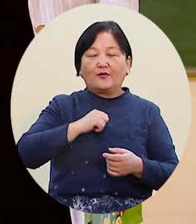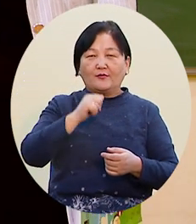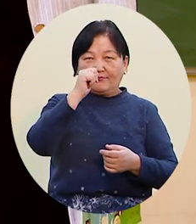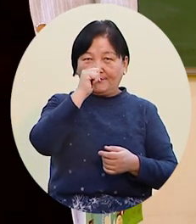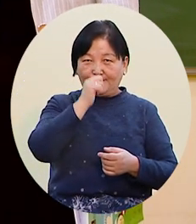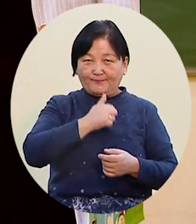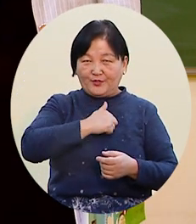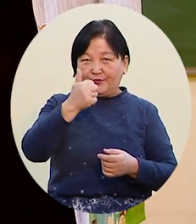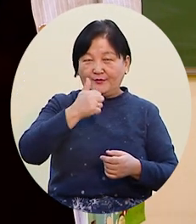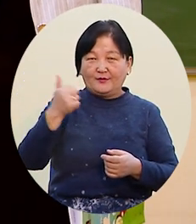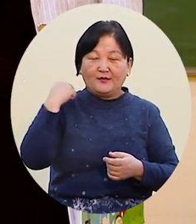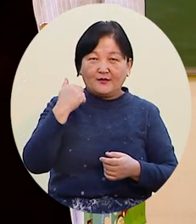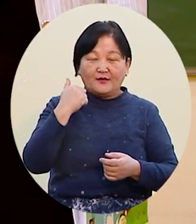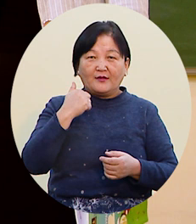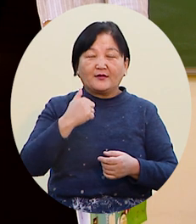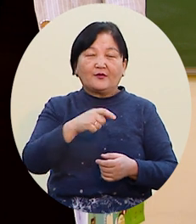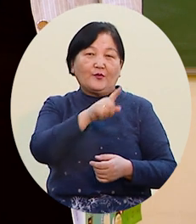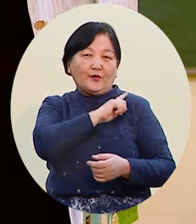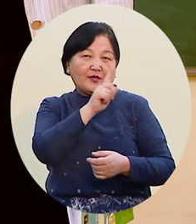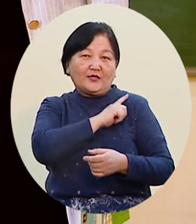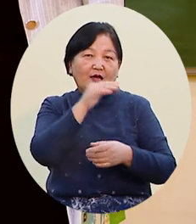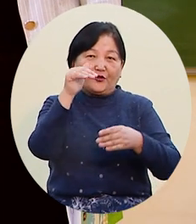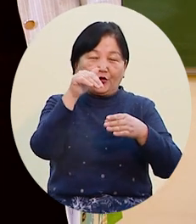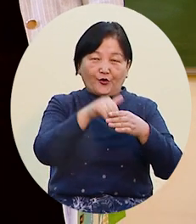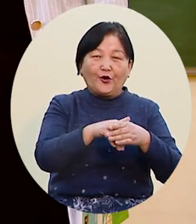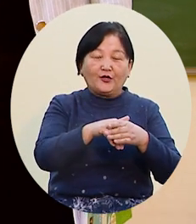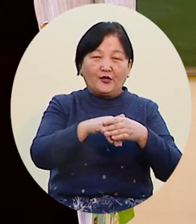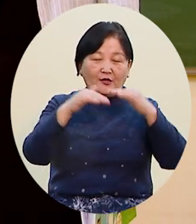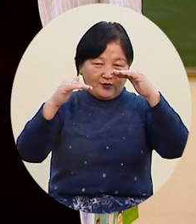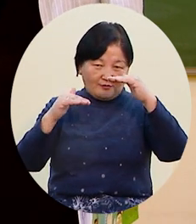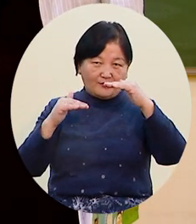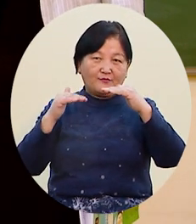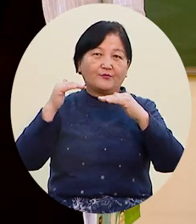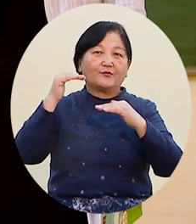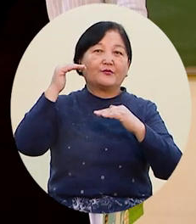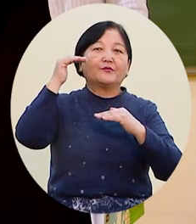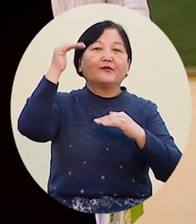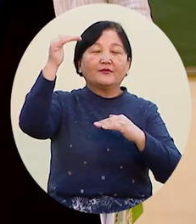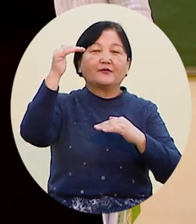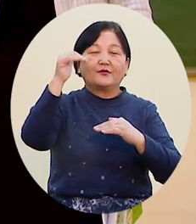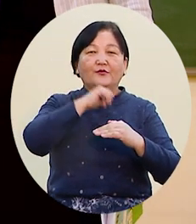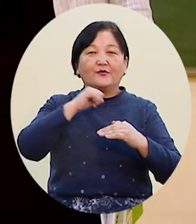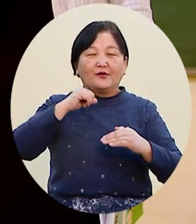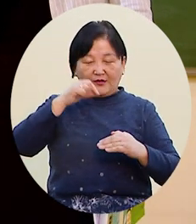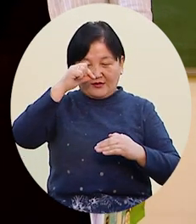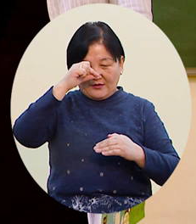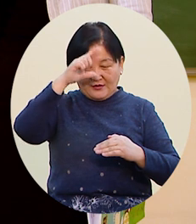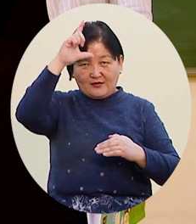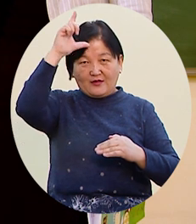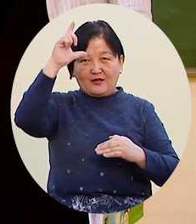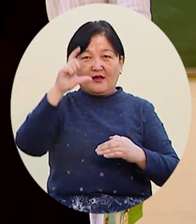оролцоод ямаа нэрээ мандуулж гин. Эрийн цент хурч эрдэм чадалтай болсон гэж их юм эмнээс ч